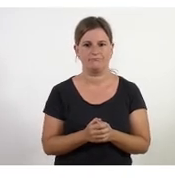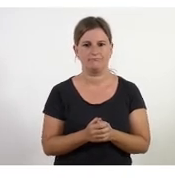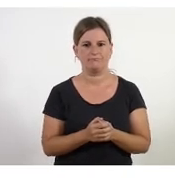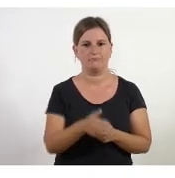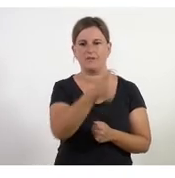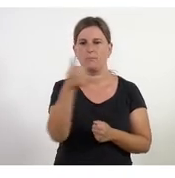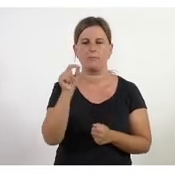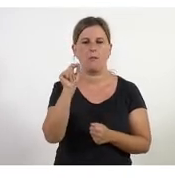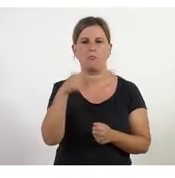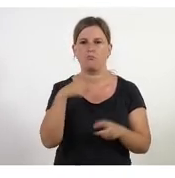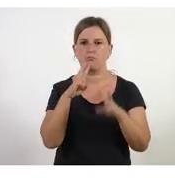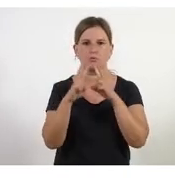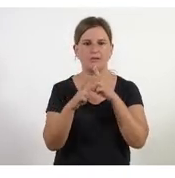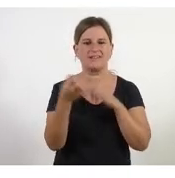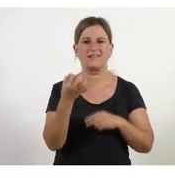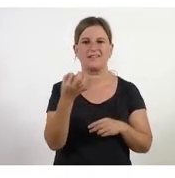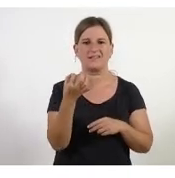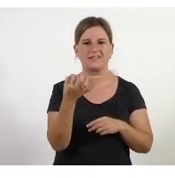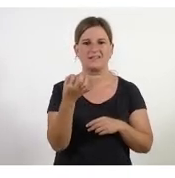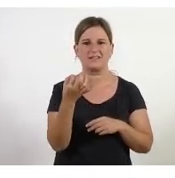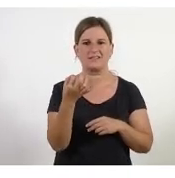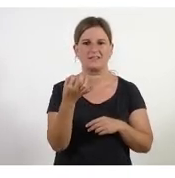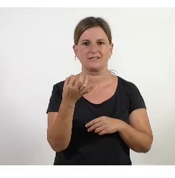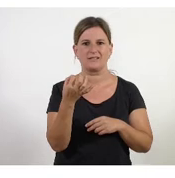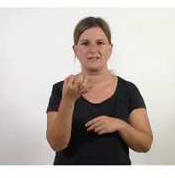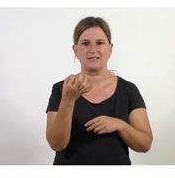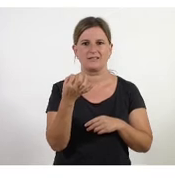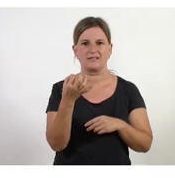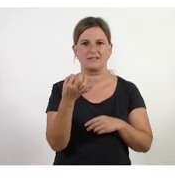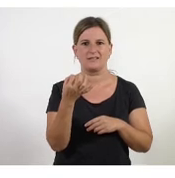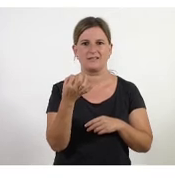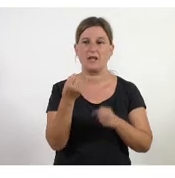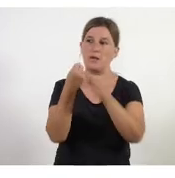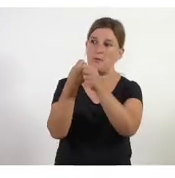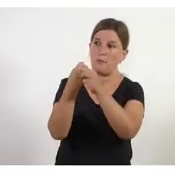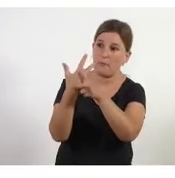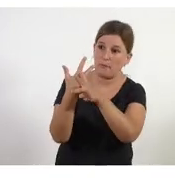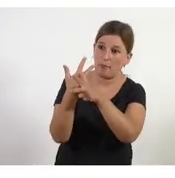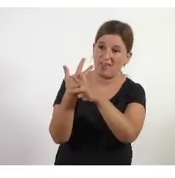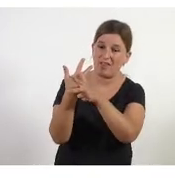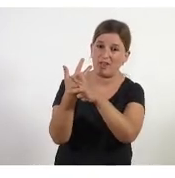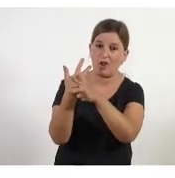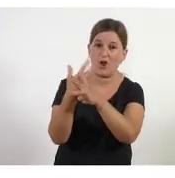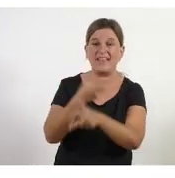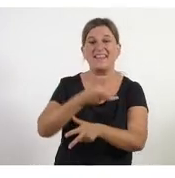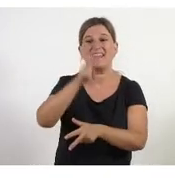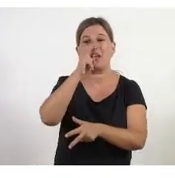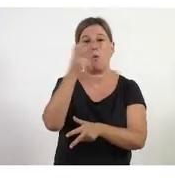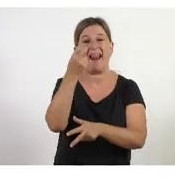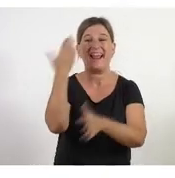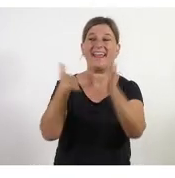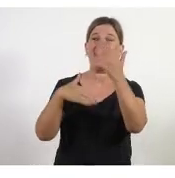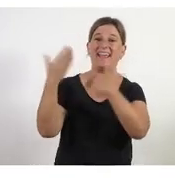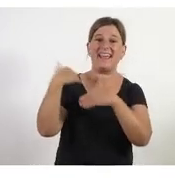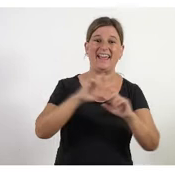El primer punt que destaco és, sobretot, no voler fer servir les videoconferències de la mateixa forma que veníem fent